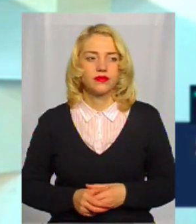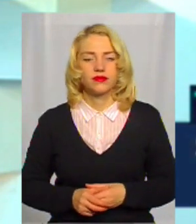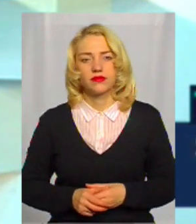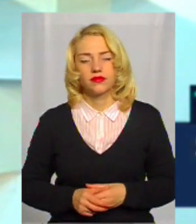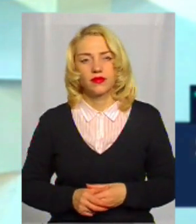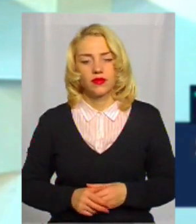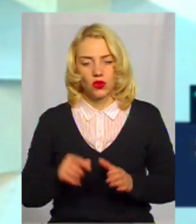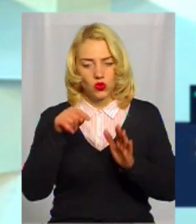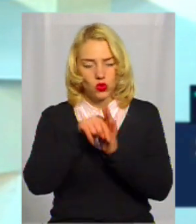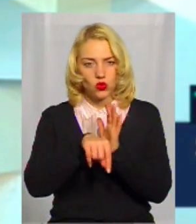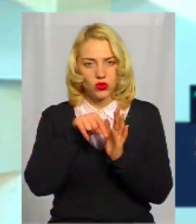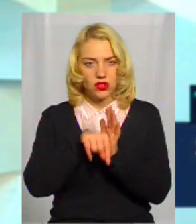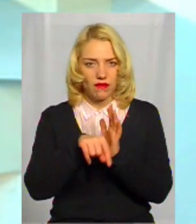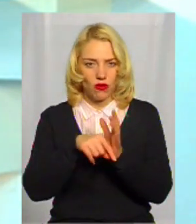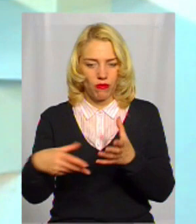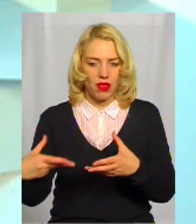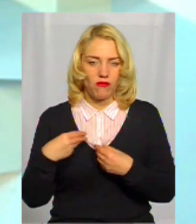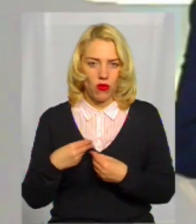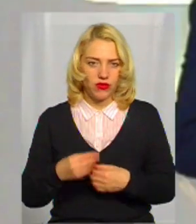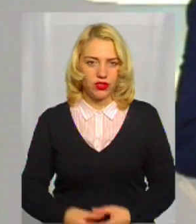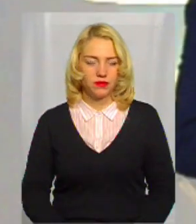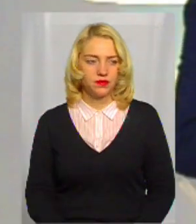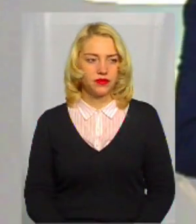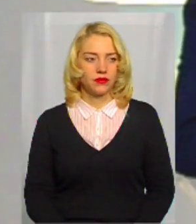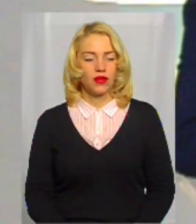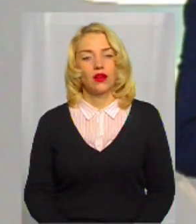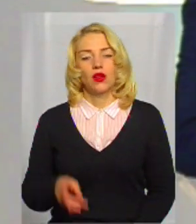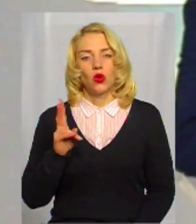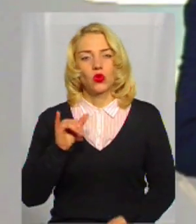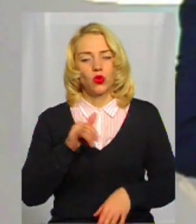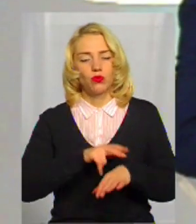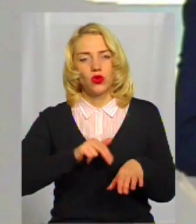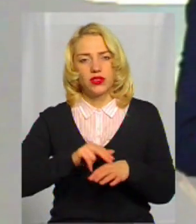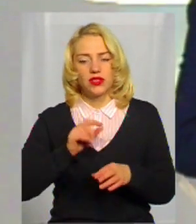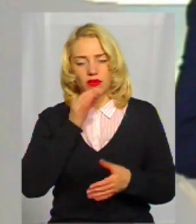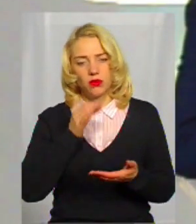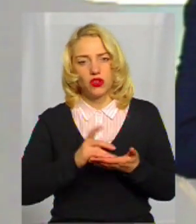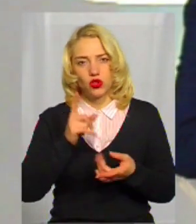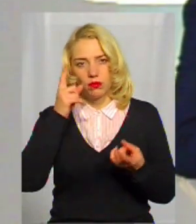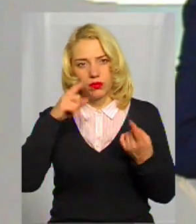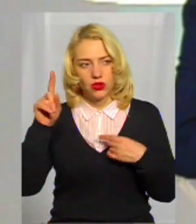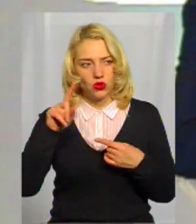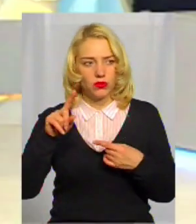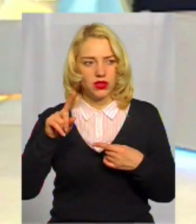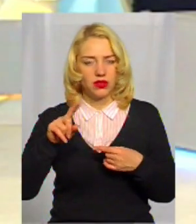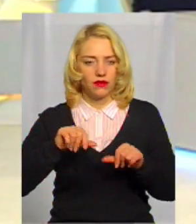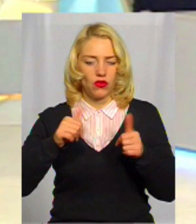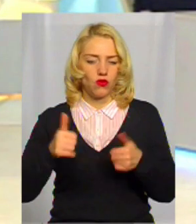дуже суттєво і дуже впливовий. А хто у поліції відповідає за те, щоб придумати формат